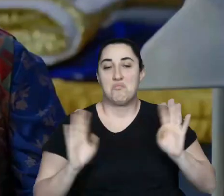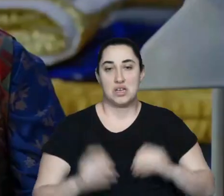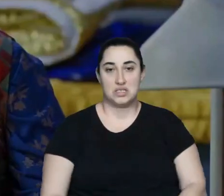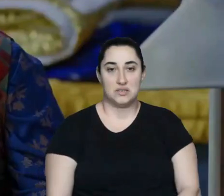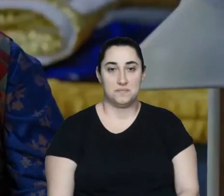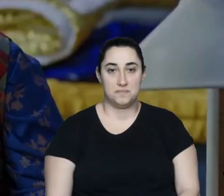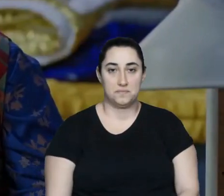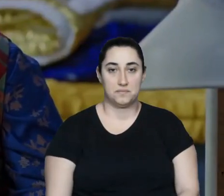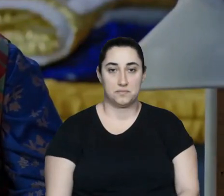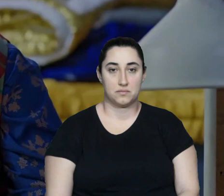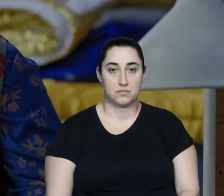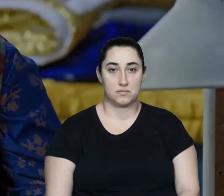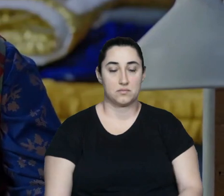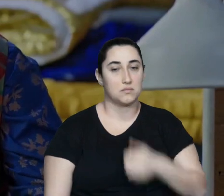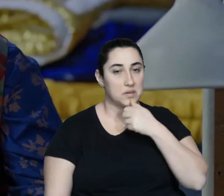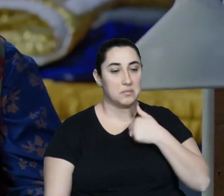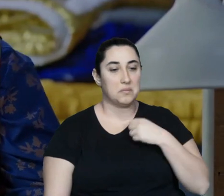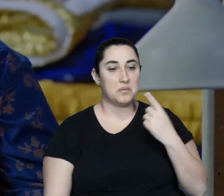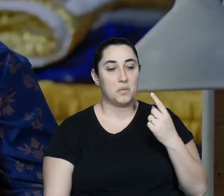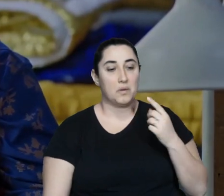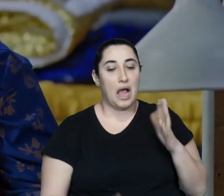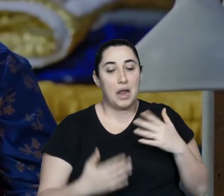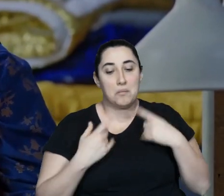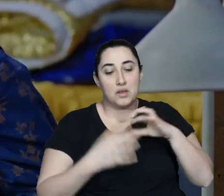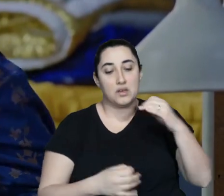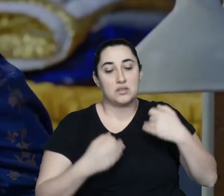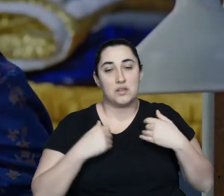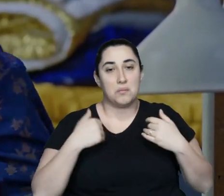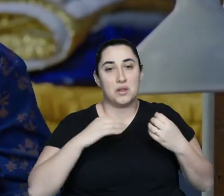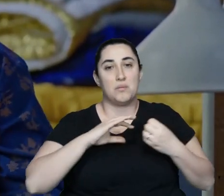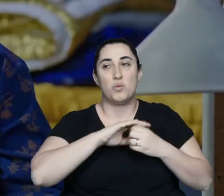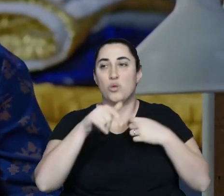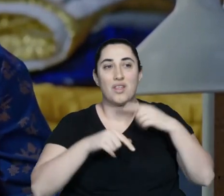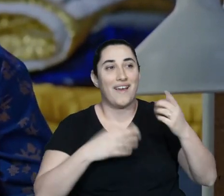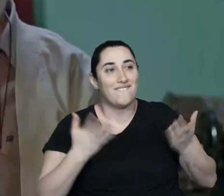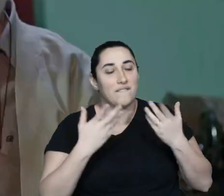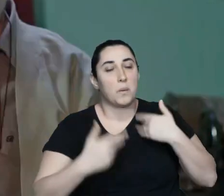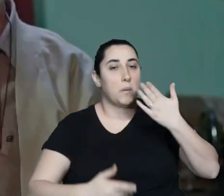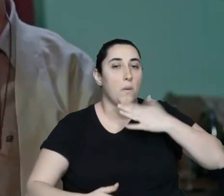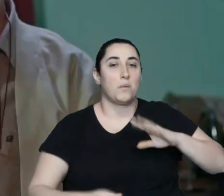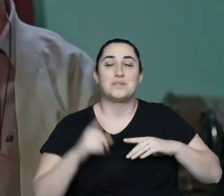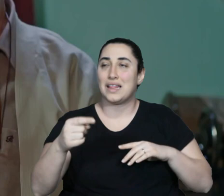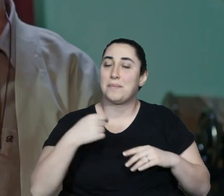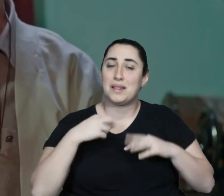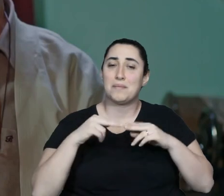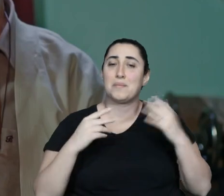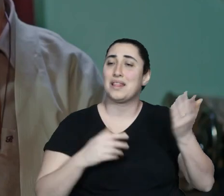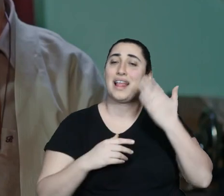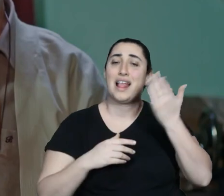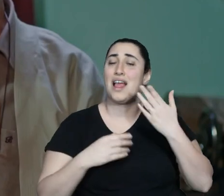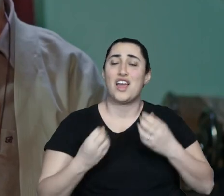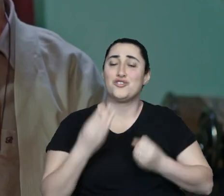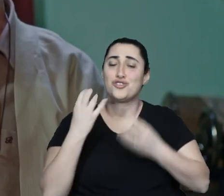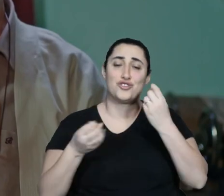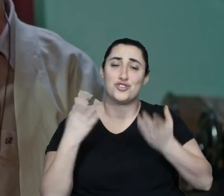olur. Baba ben bir garip Santral'im. Benim dünyaya ne işim olur ya? Senin benim gibi ne garipler geldi